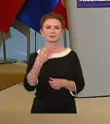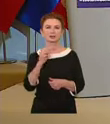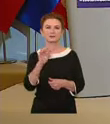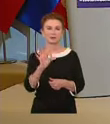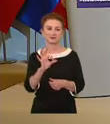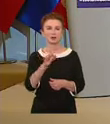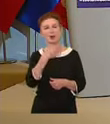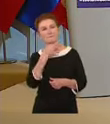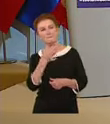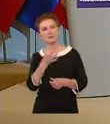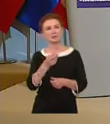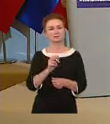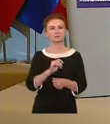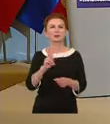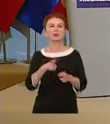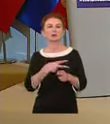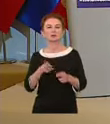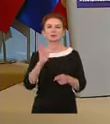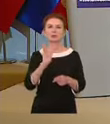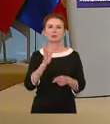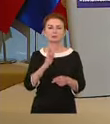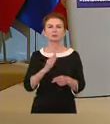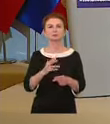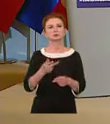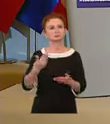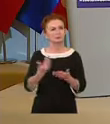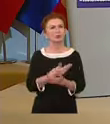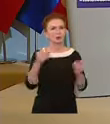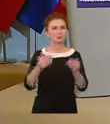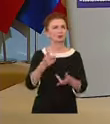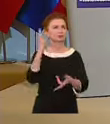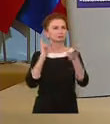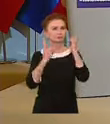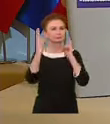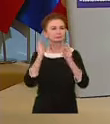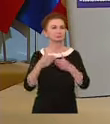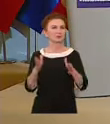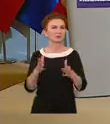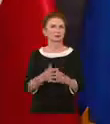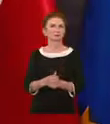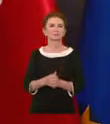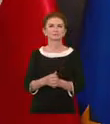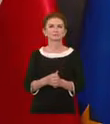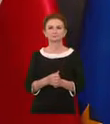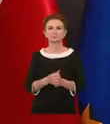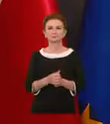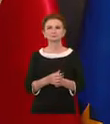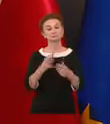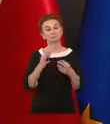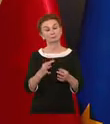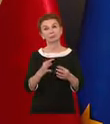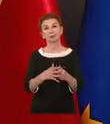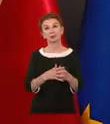którym etapie planowane jest wznowienie działalności zakładów fryzjerskich. Szanowni Państwo, tutaj, tak jak powiedziałem,